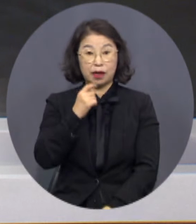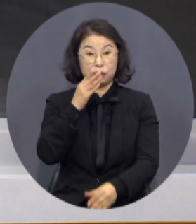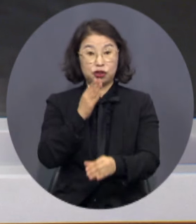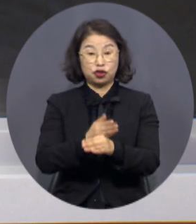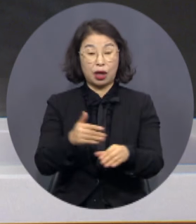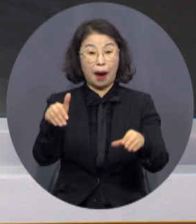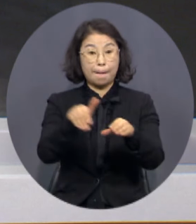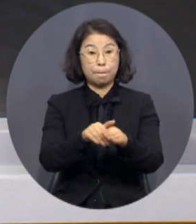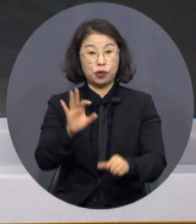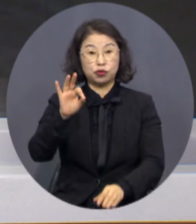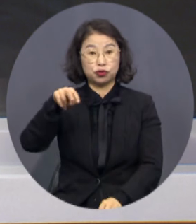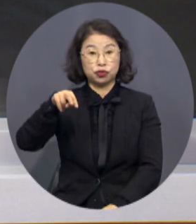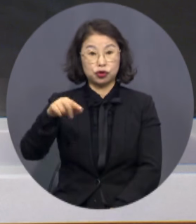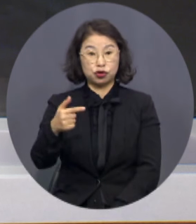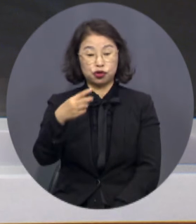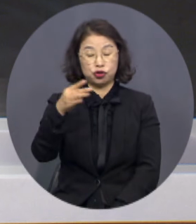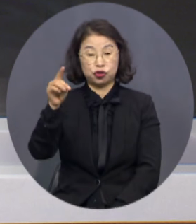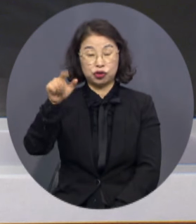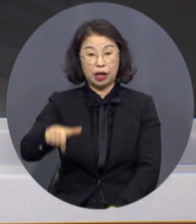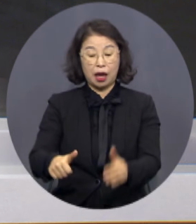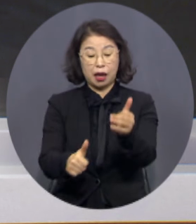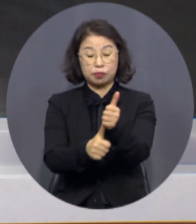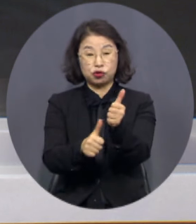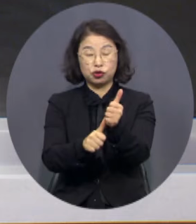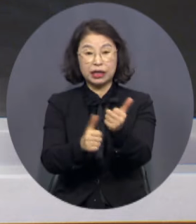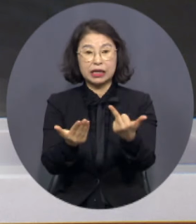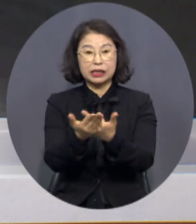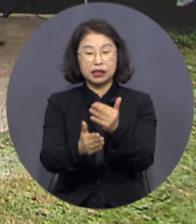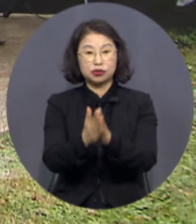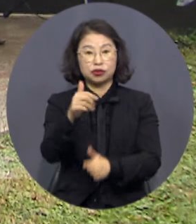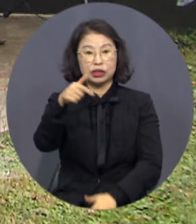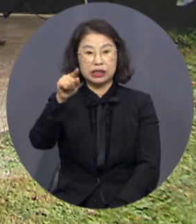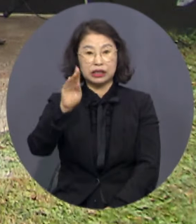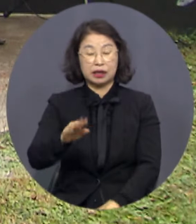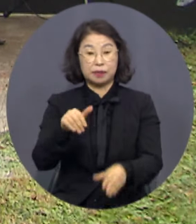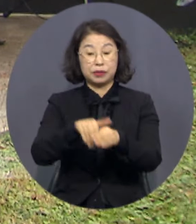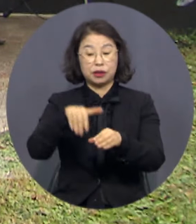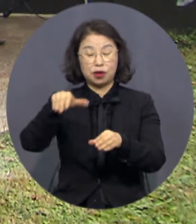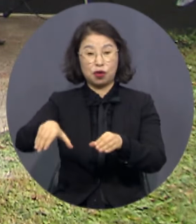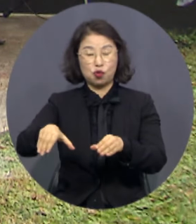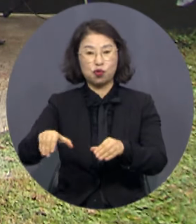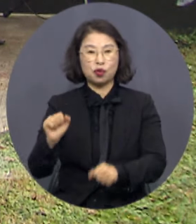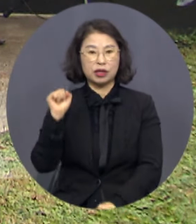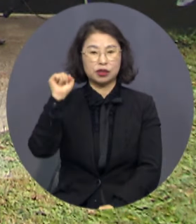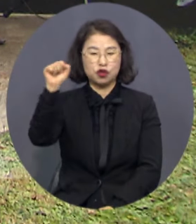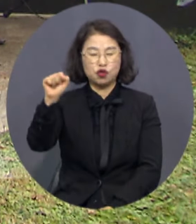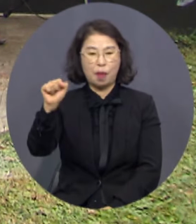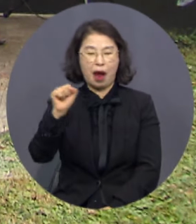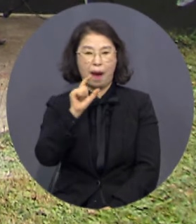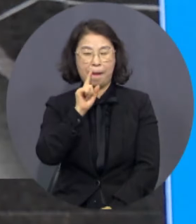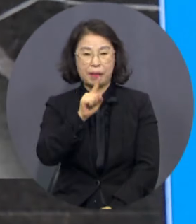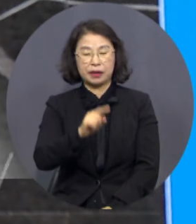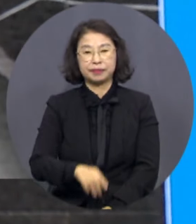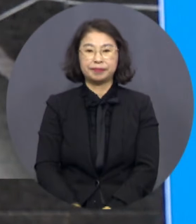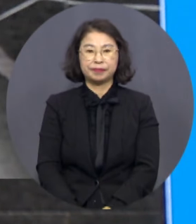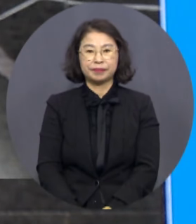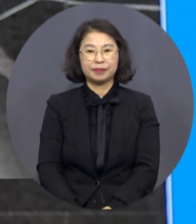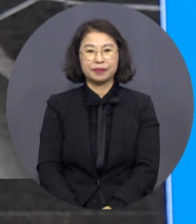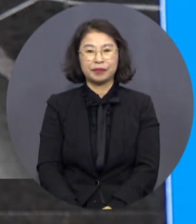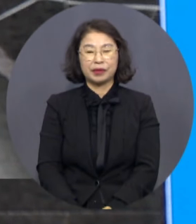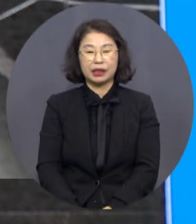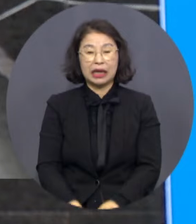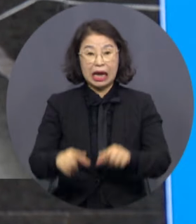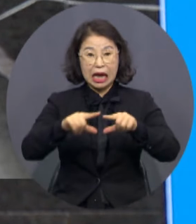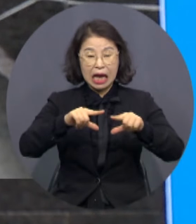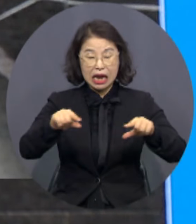더불어민주당 문윤택 민주교육연수원 부원장이 제주시 갑선거구 출마를 공식 선언했습니다. 문윤택 부원장은 주재주